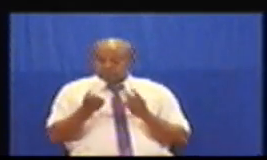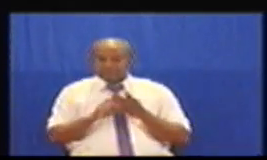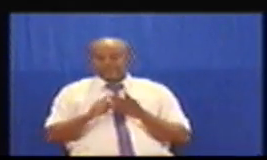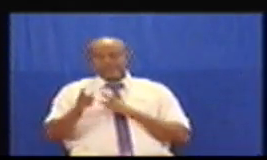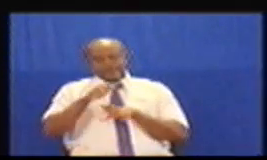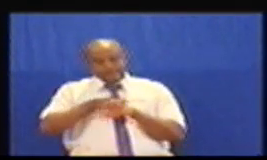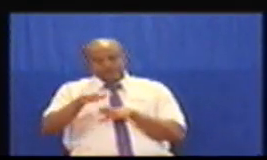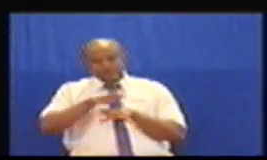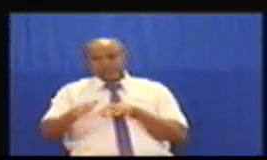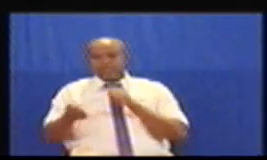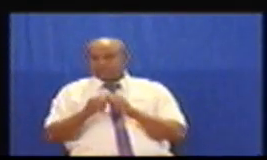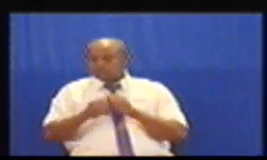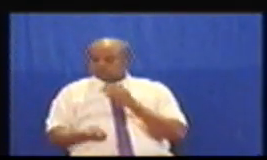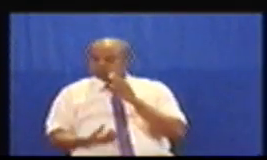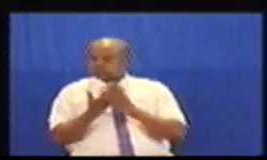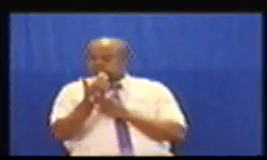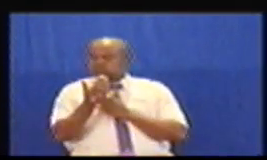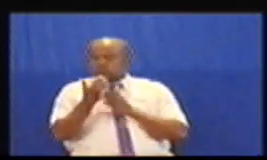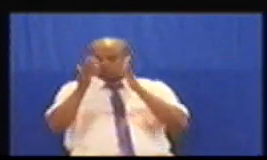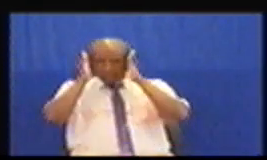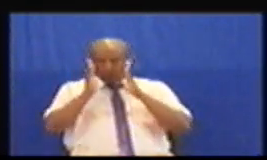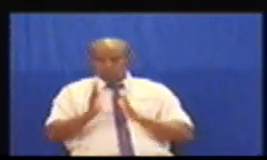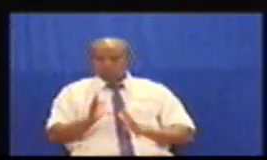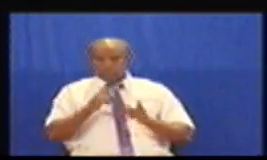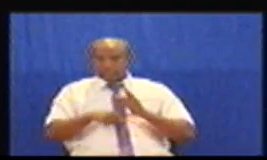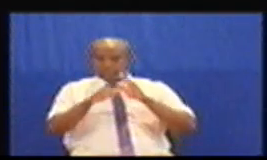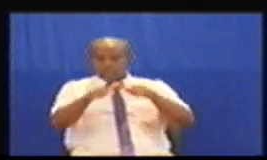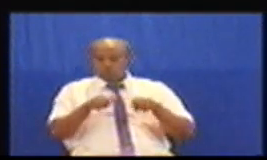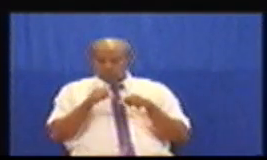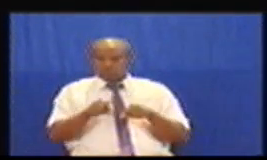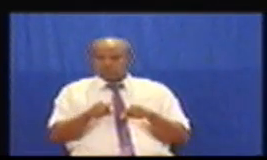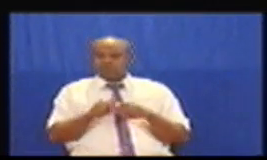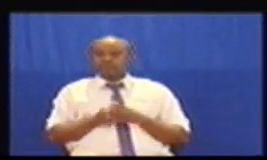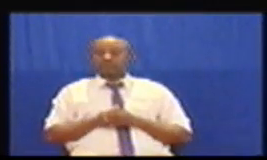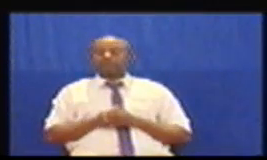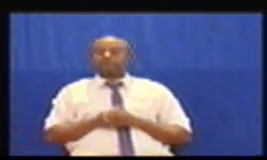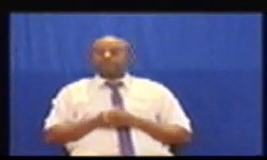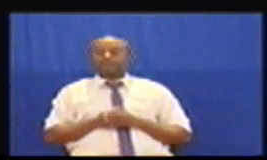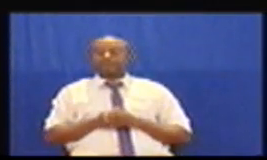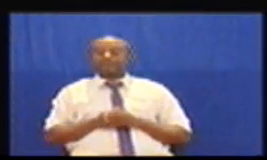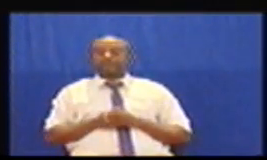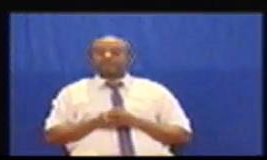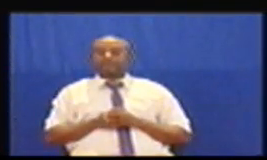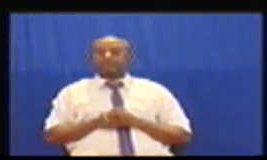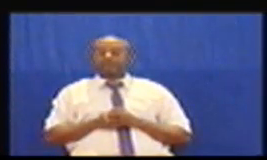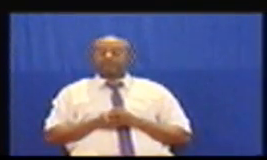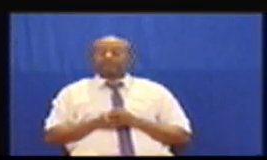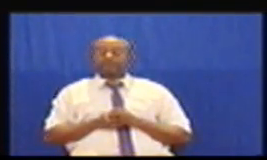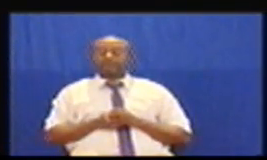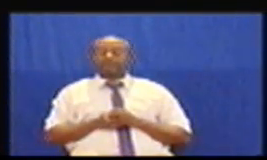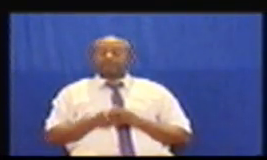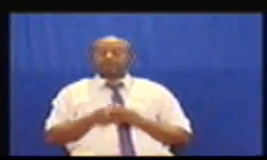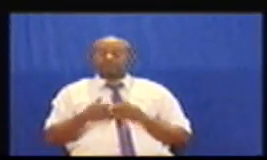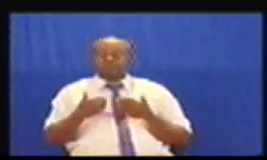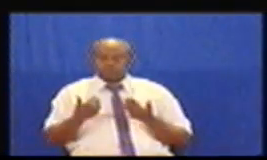yaliibuliwa na wabunge humu ndani. Lakini kwa ujumla ni kwamba yale